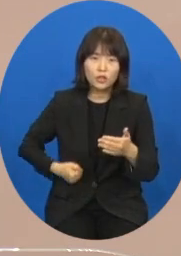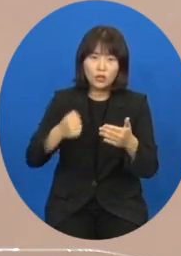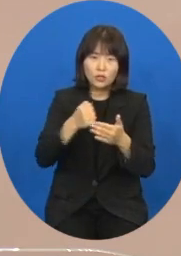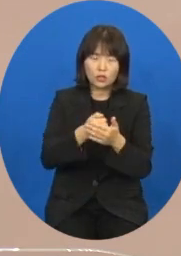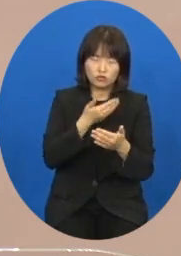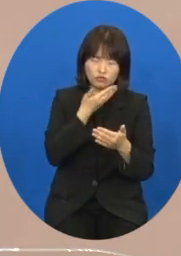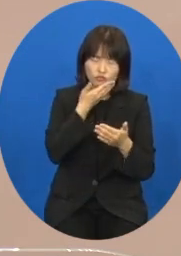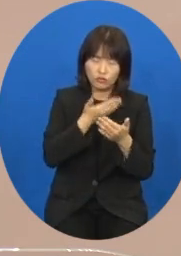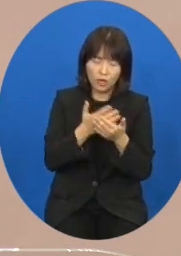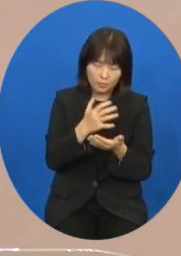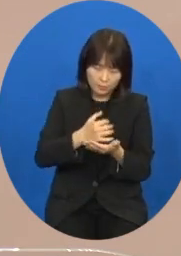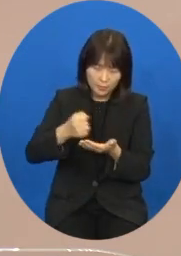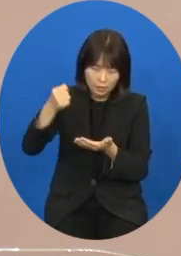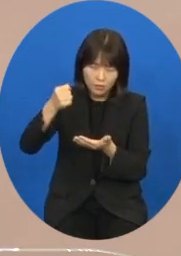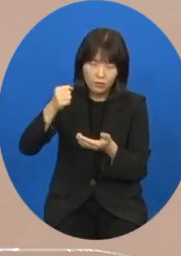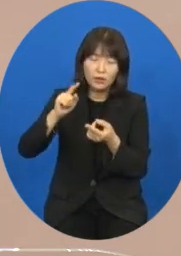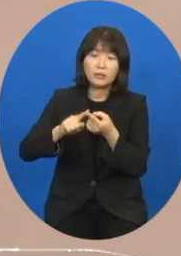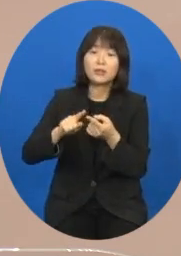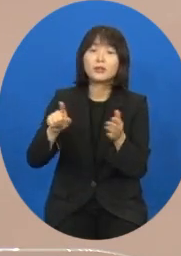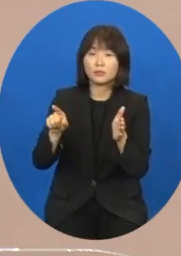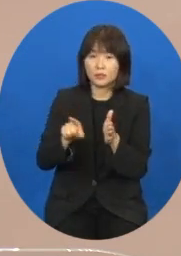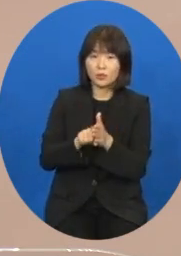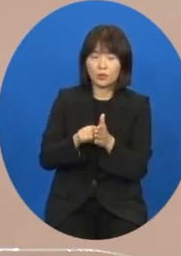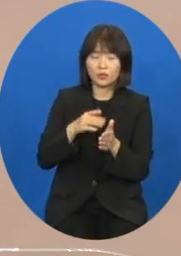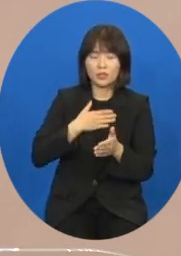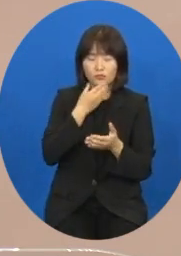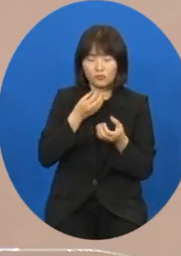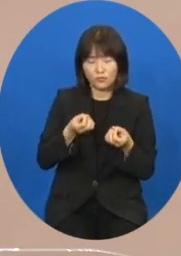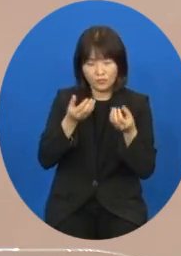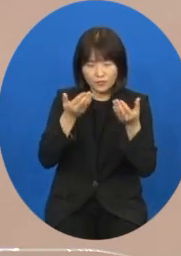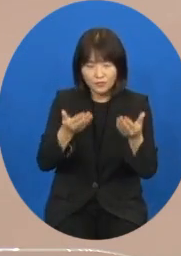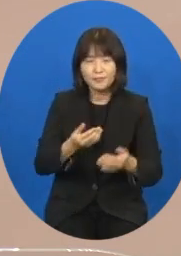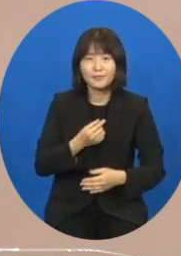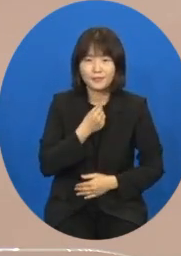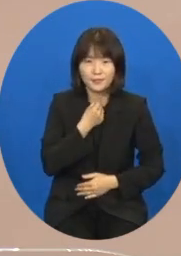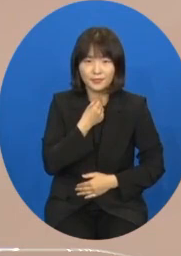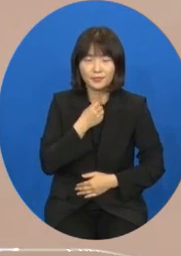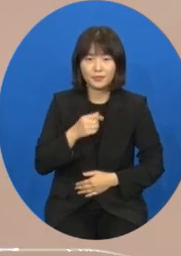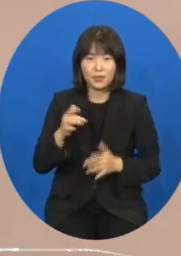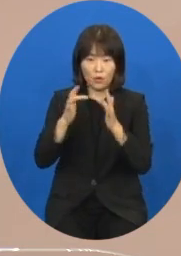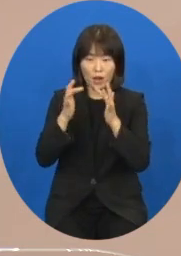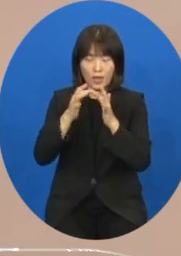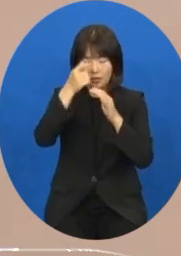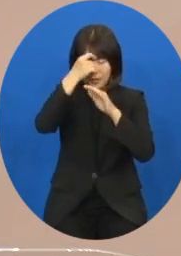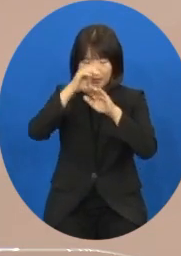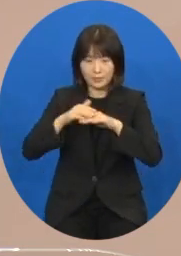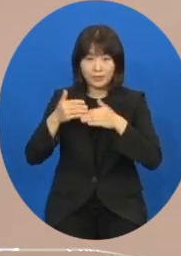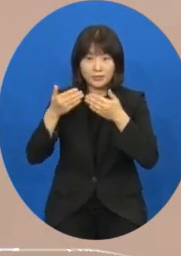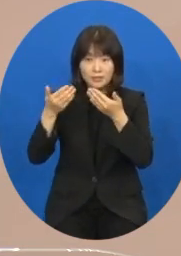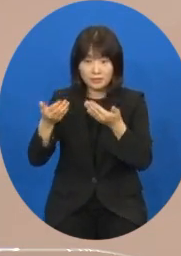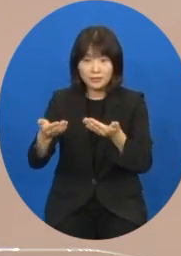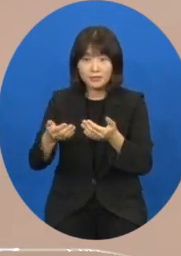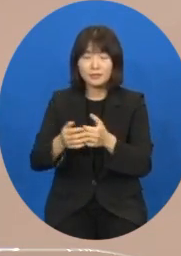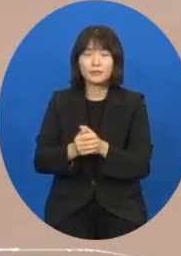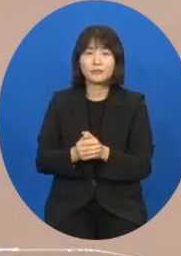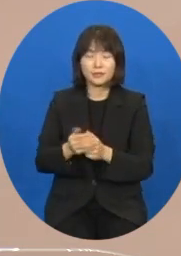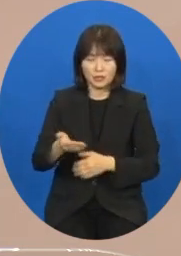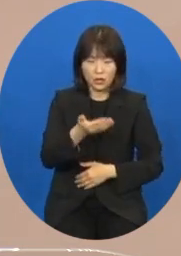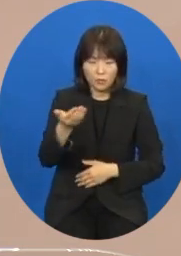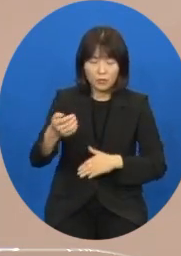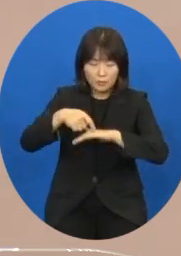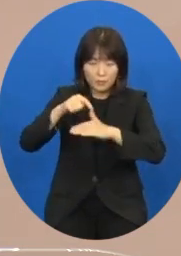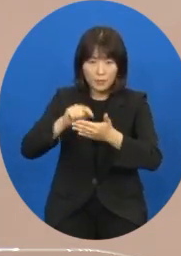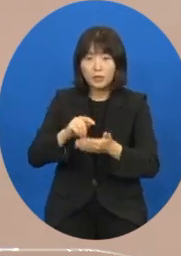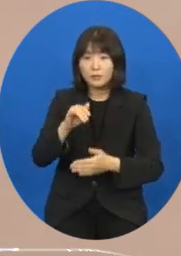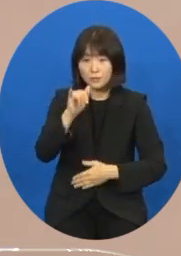귀하게 받으실 줄 믿고 제가 축복하고 싶습니다. 영상으로 예배 드리시는 분들도 여러분이 그런 마음이